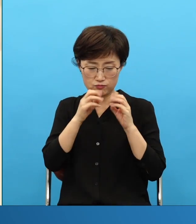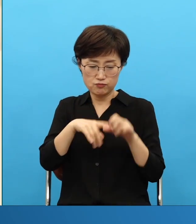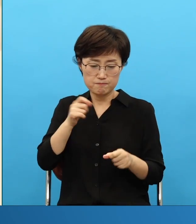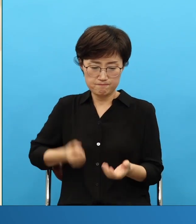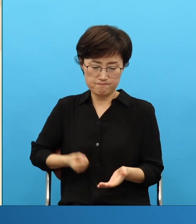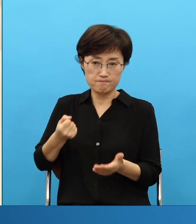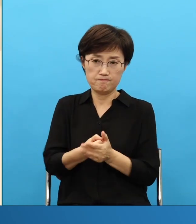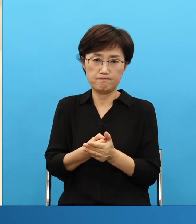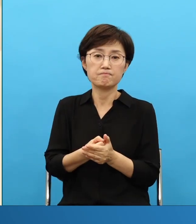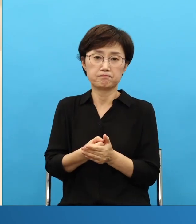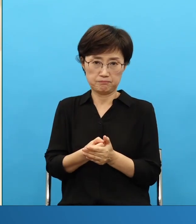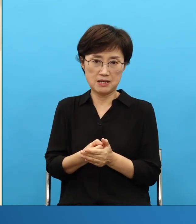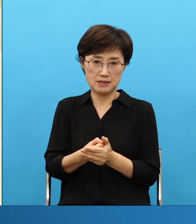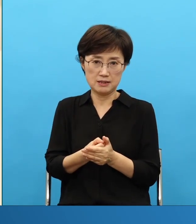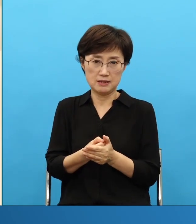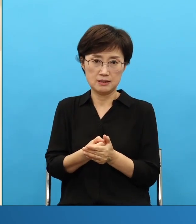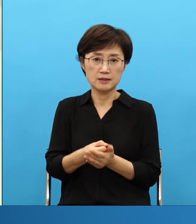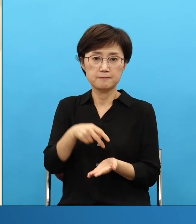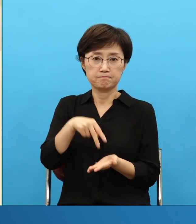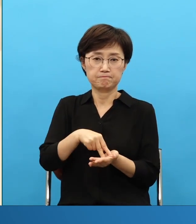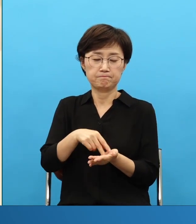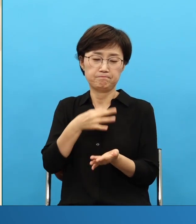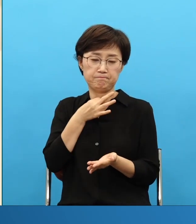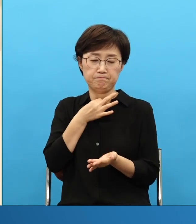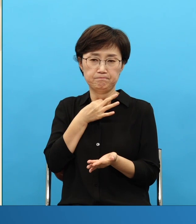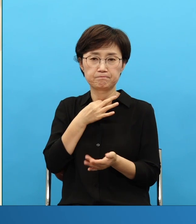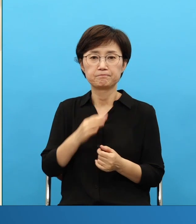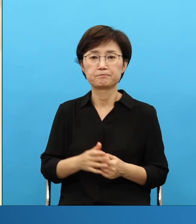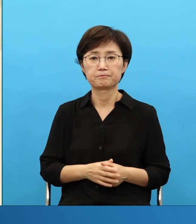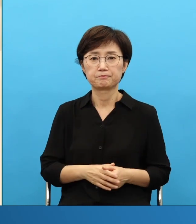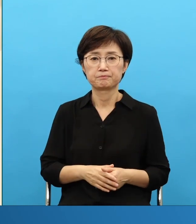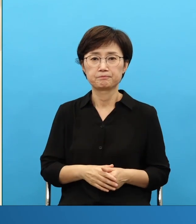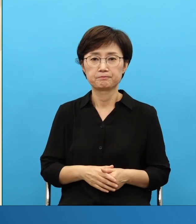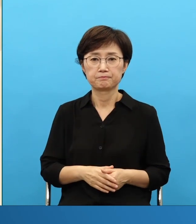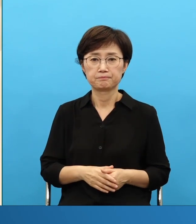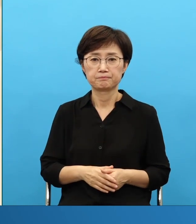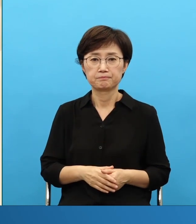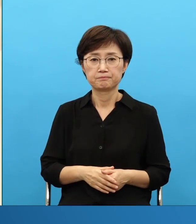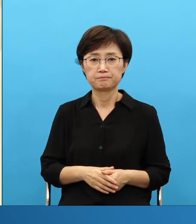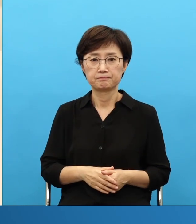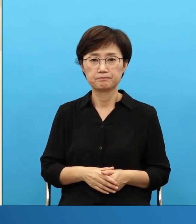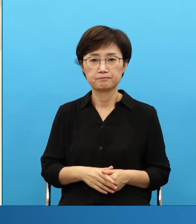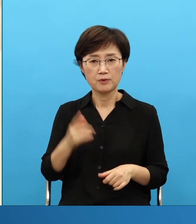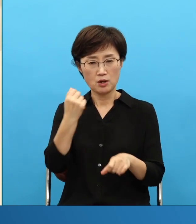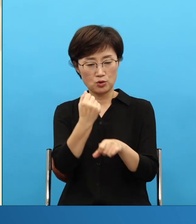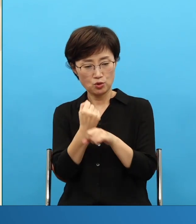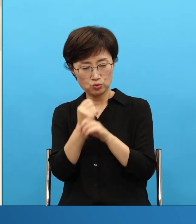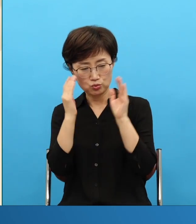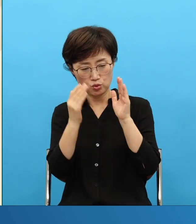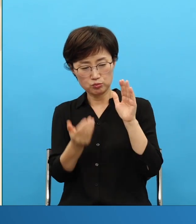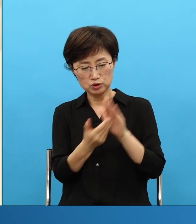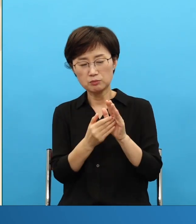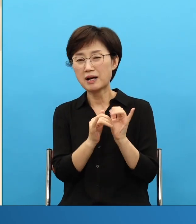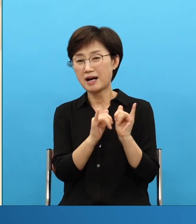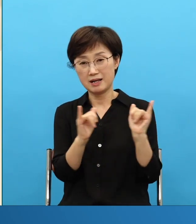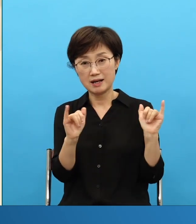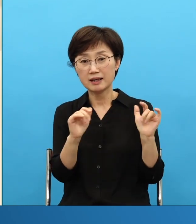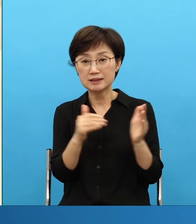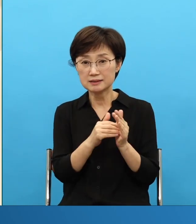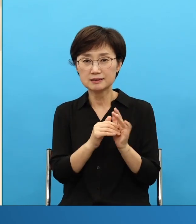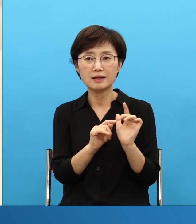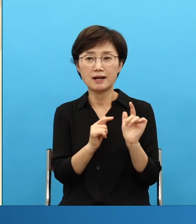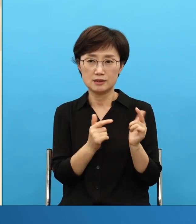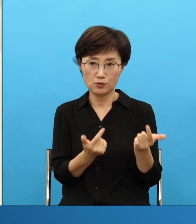앞에 결단을 하고 서야겠다는 생각을 하게 되었습니다. 연구자, 학자가 아니라